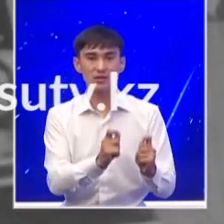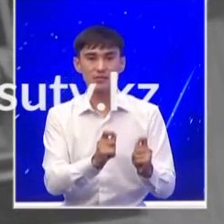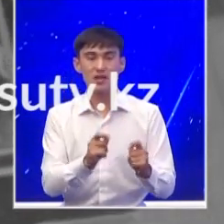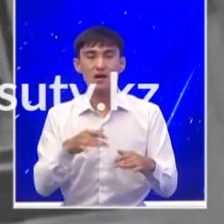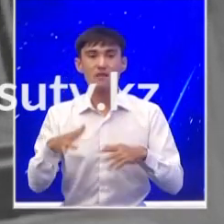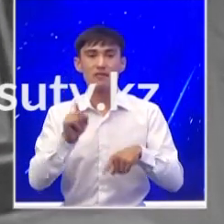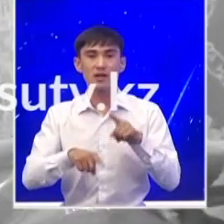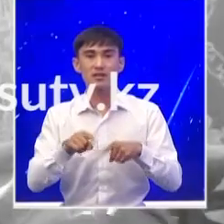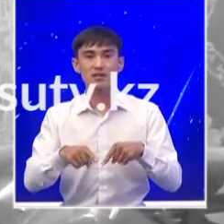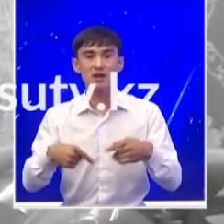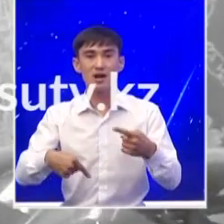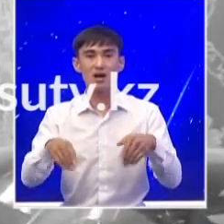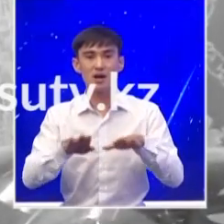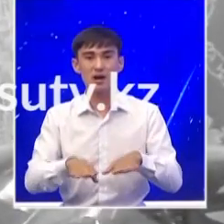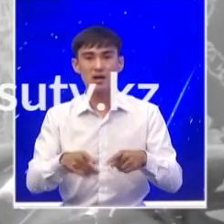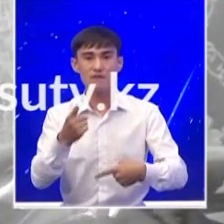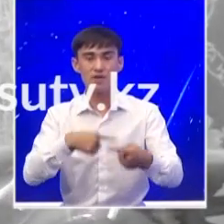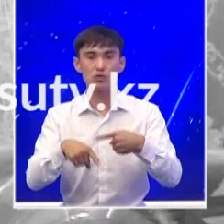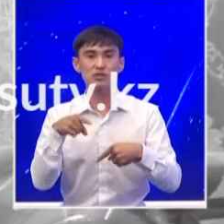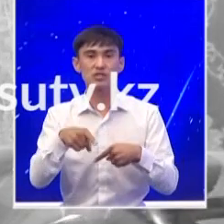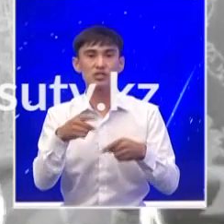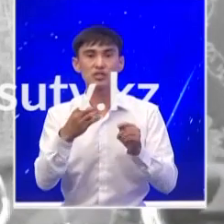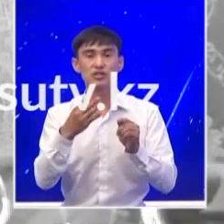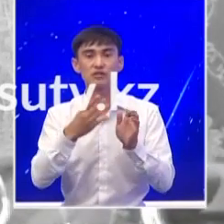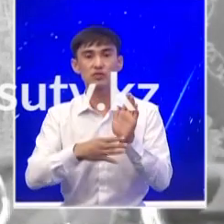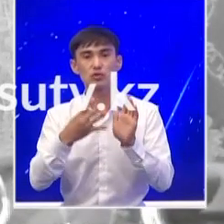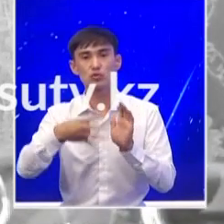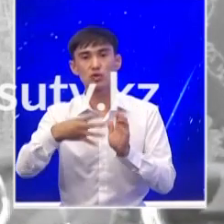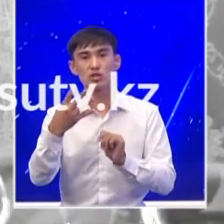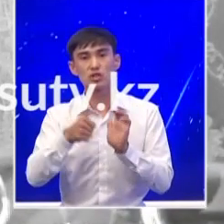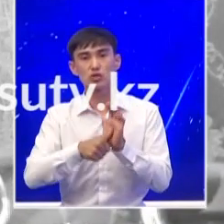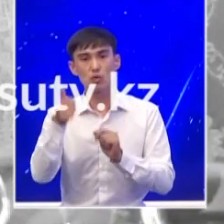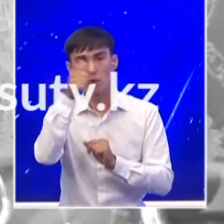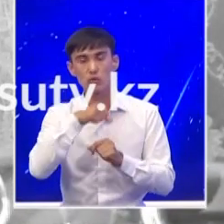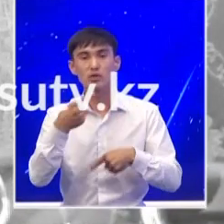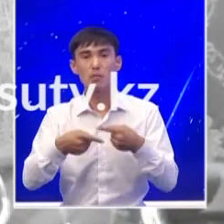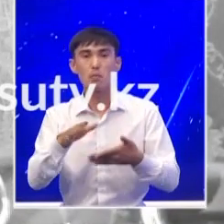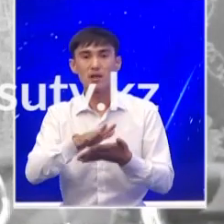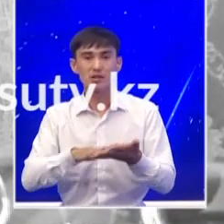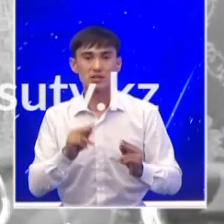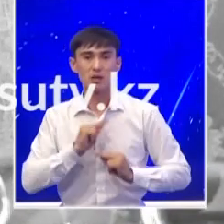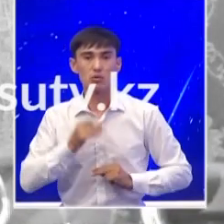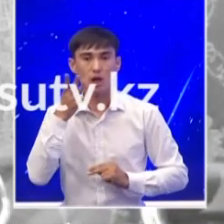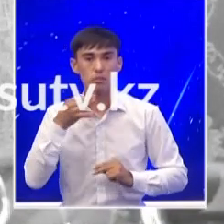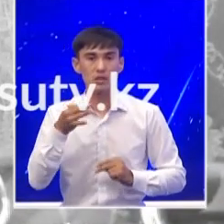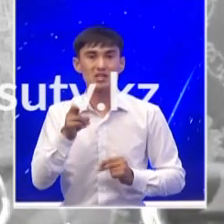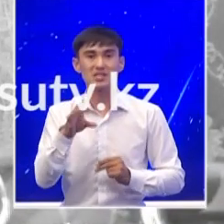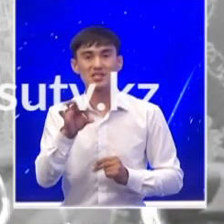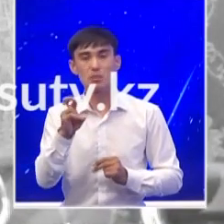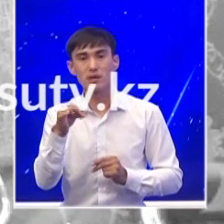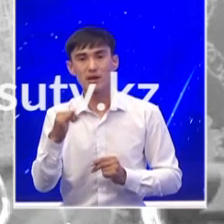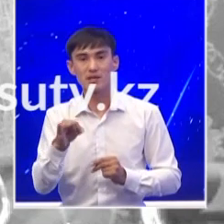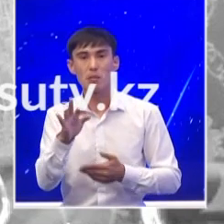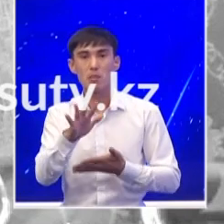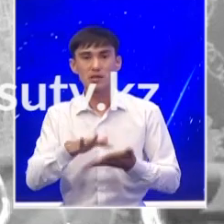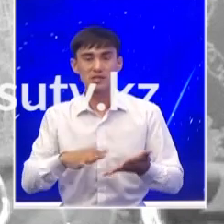Алтынай Жайнаковна вернулась лишь в 1946 году, где продолжала работать в локомотивном депо станции Матай. На протяжении